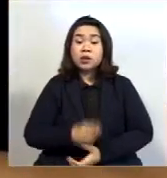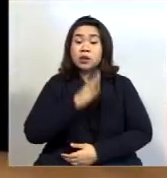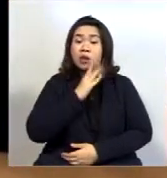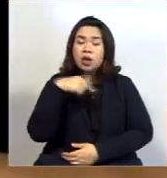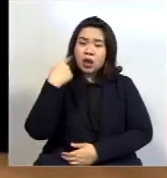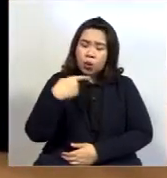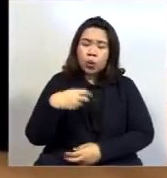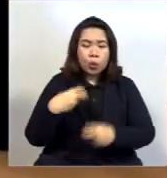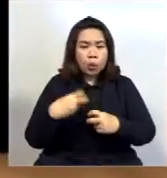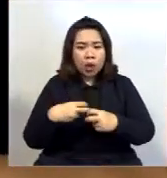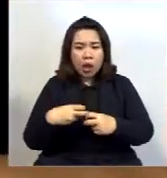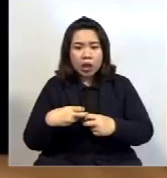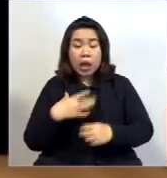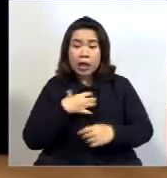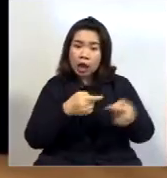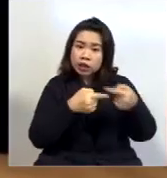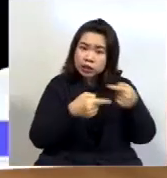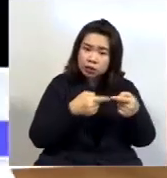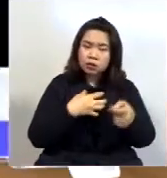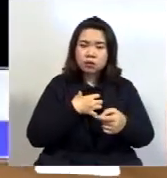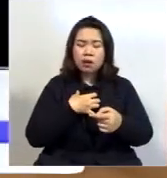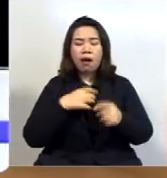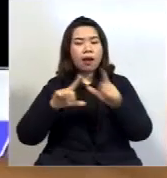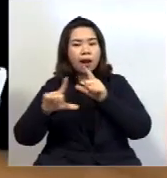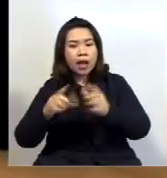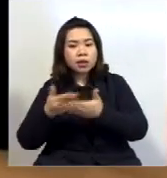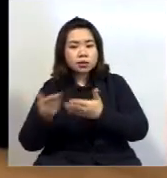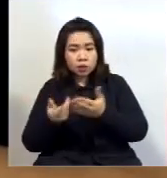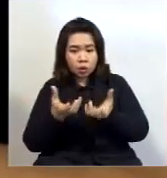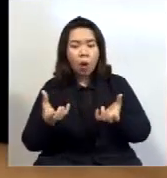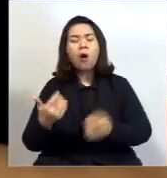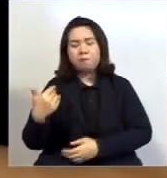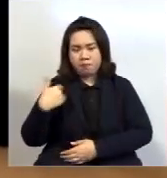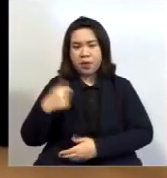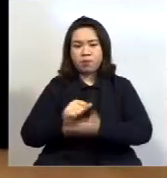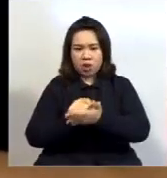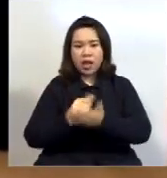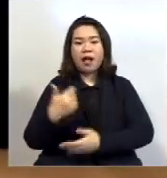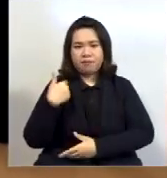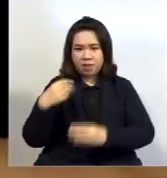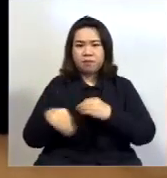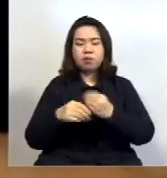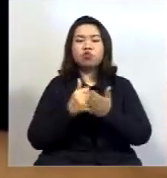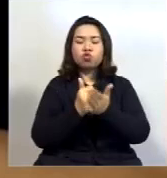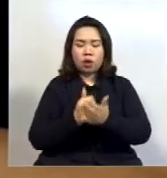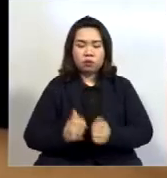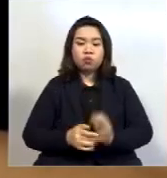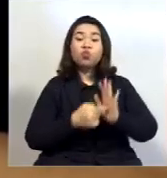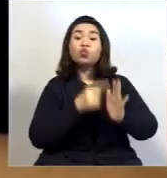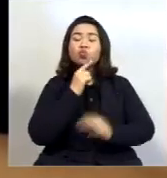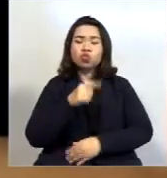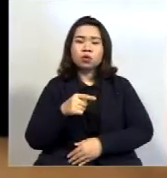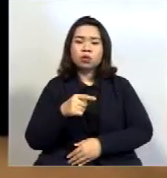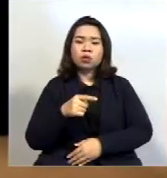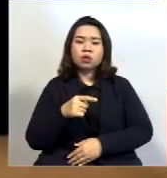สะดวกจริงๆอยากจะแชทแอนด์ช็อปอยากจะไลน์มาซื้อของเราก็มีบริการตอนนี้มีบริการเสริมให้นะคะเช่นลูกค้าสามาร